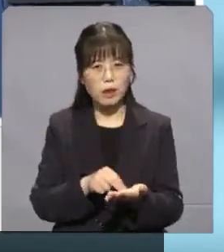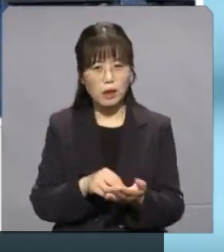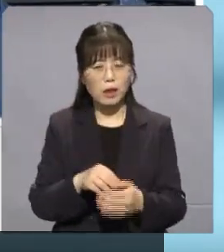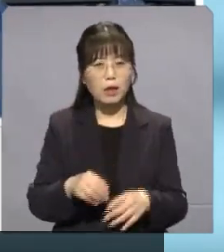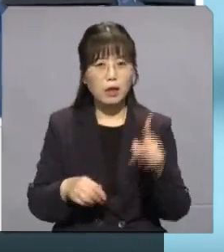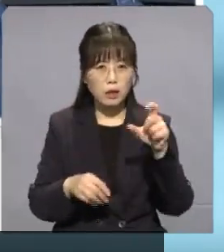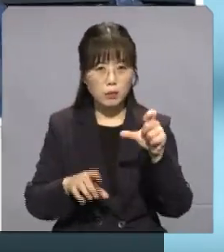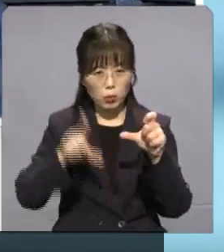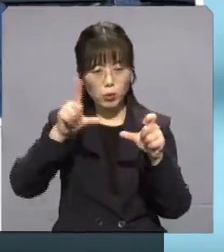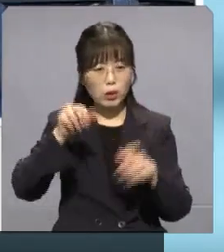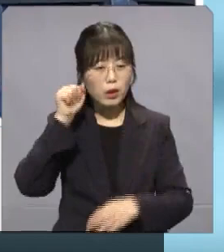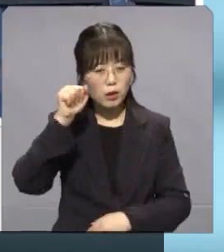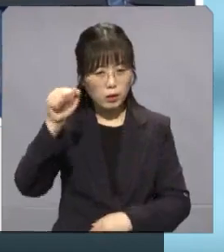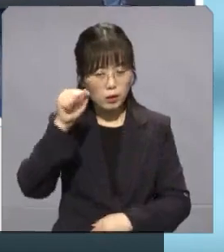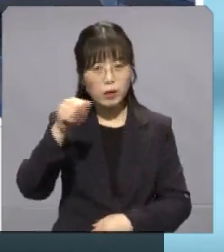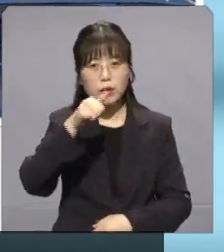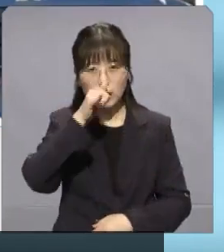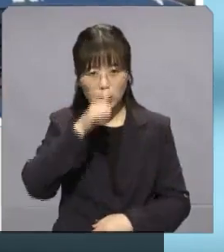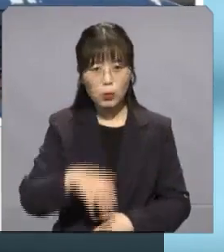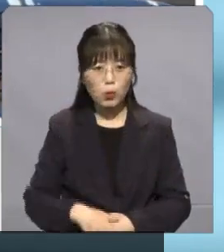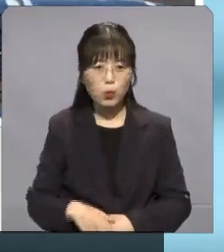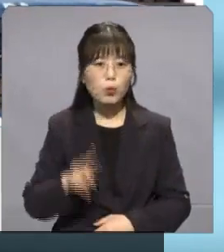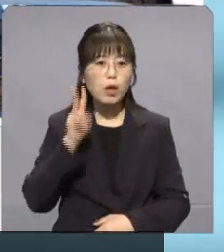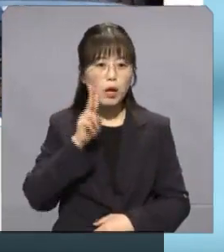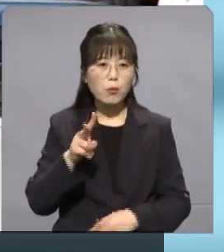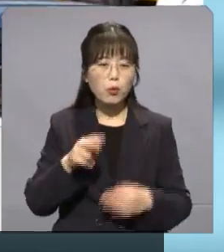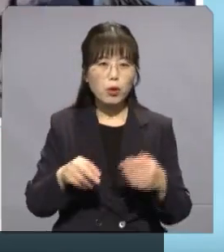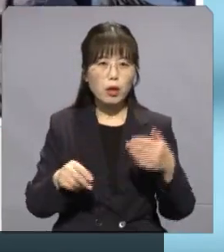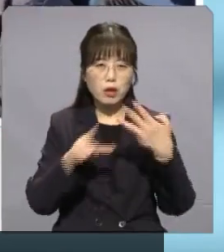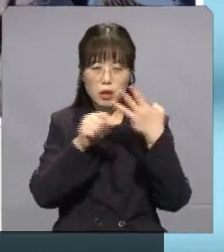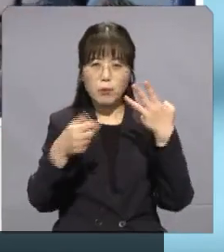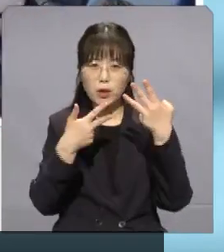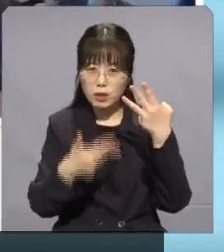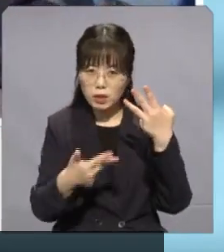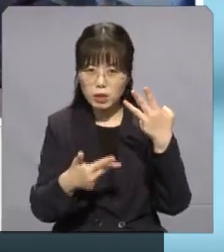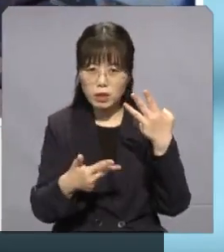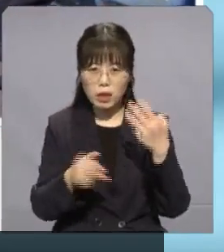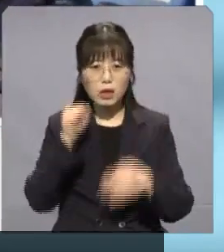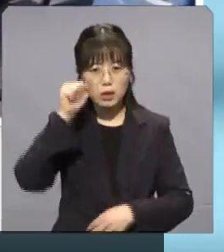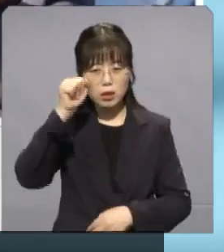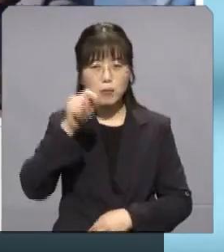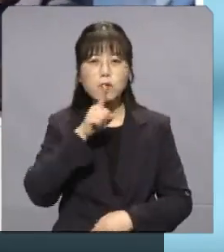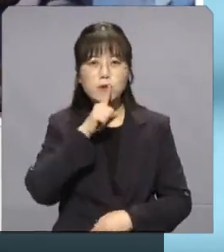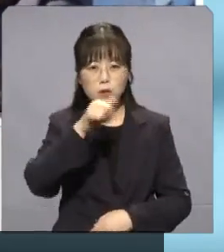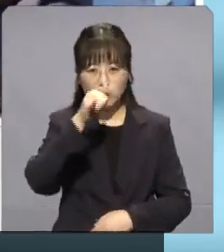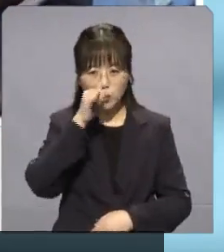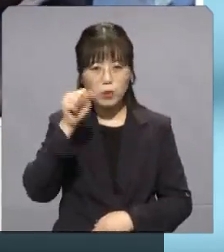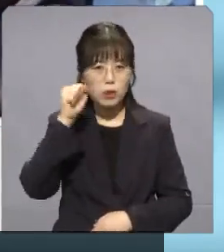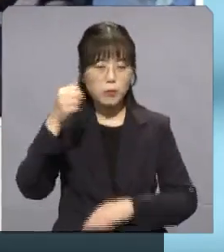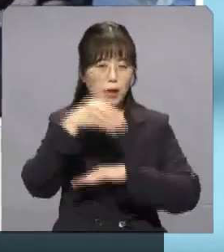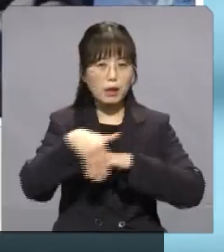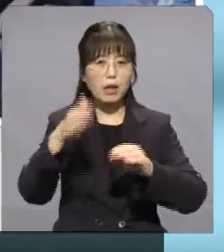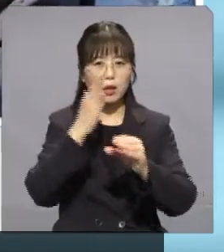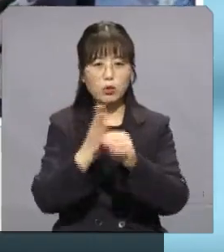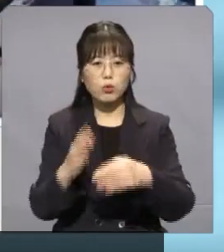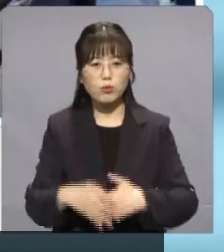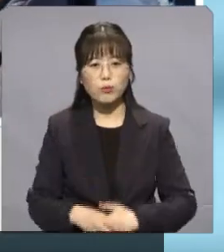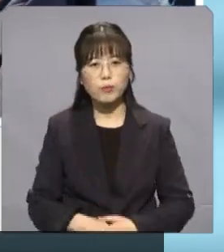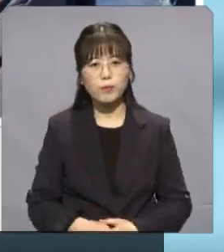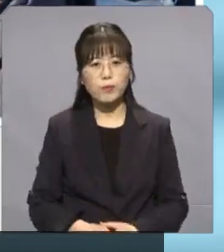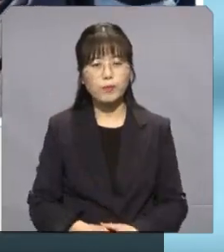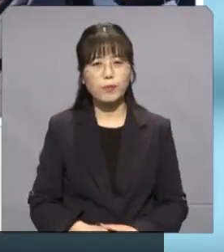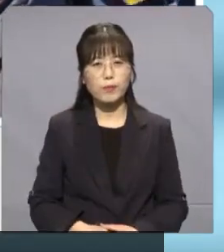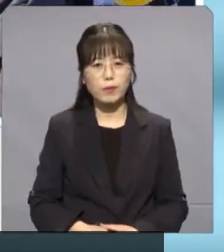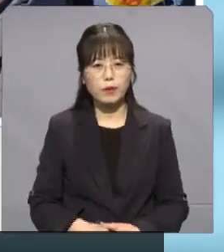집회를 인천국제공항공사 앞에서 했고요 내일모레 7일 날 또 집회 신고를 해서 또 집회가 예정되어 있습니다